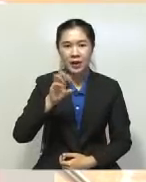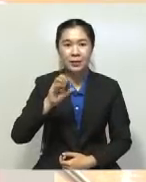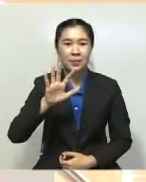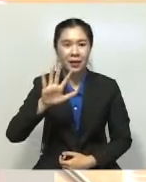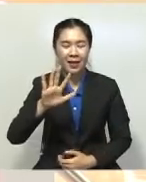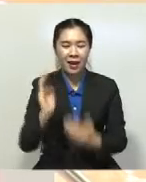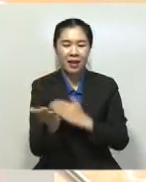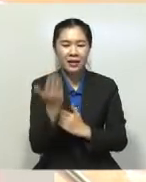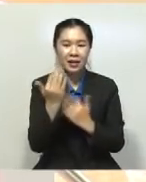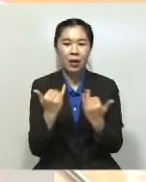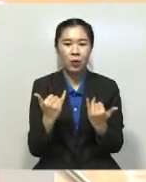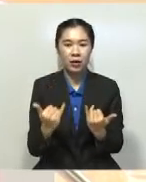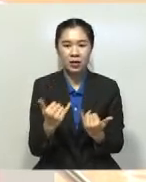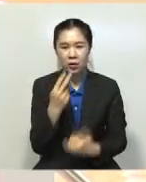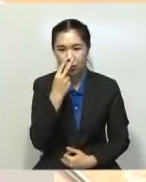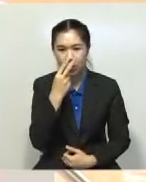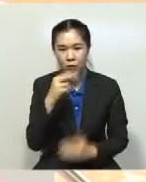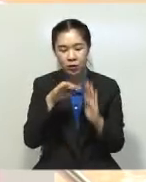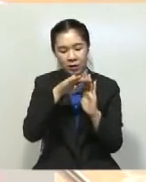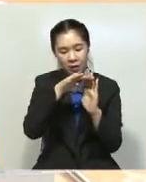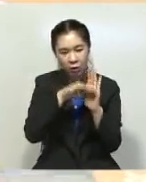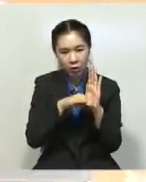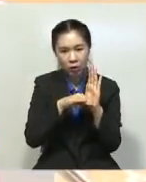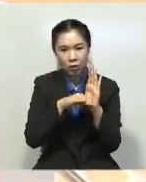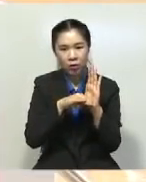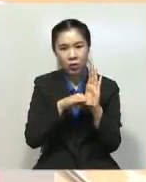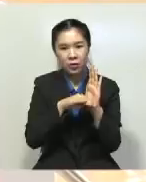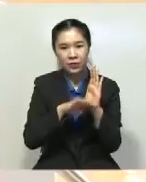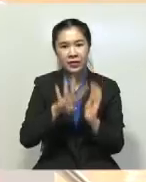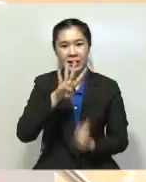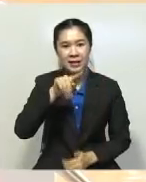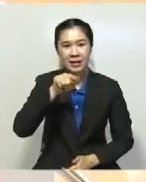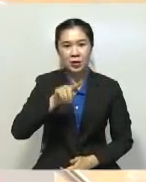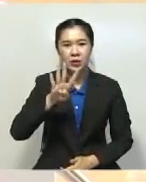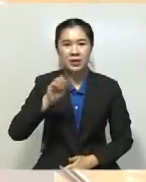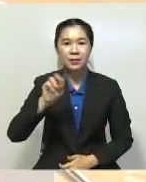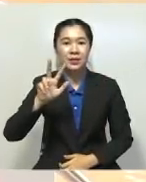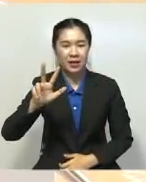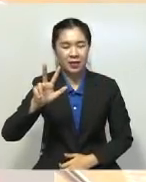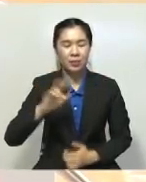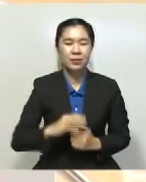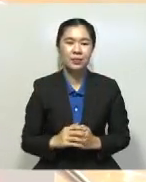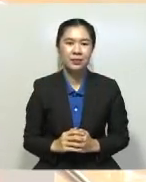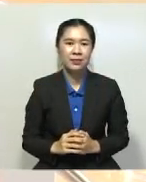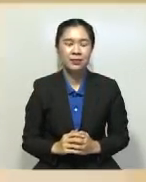แต่ในช่วงเช้าที่ผ่านมานี้นะครับระดับน้ำลดลงระดับน้ำในตอนนี้นะครับอยู่ที่ 4.43 เมตรครับ